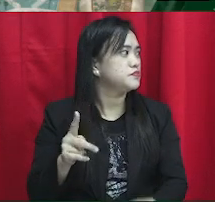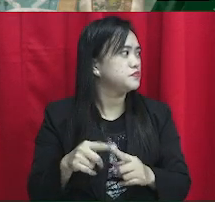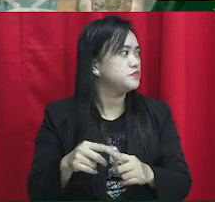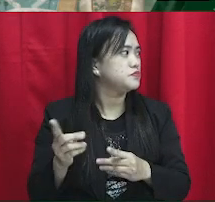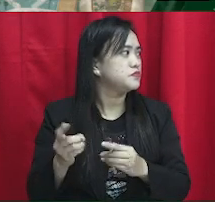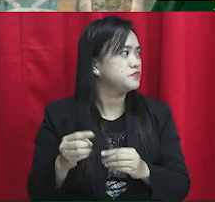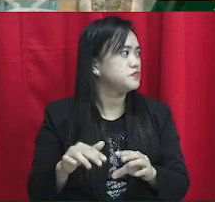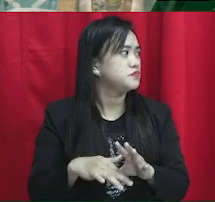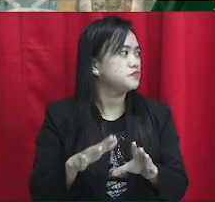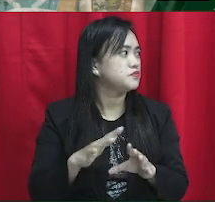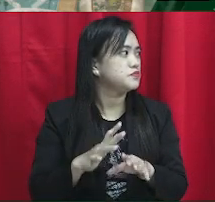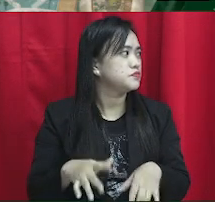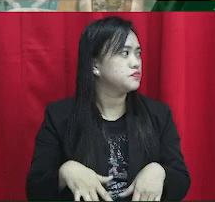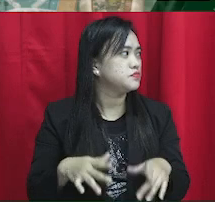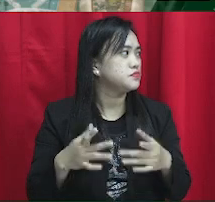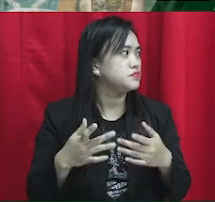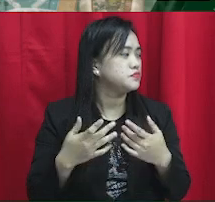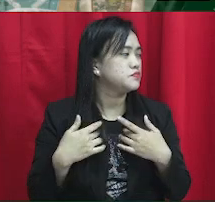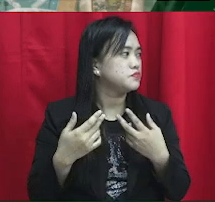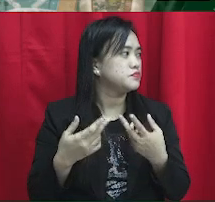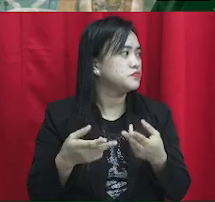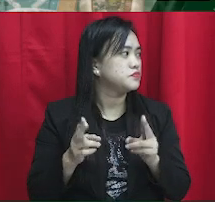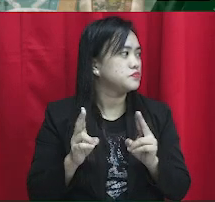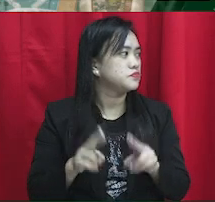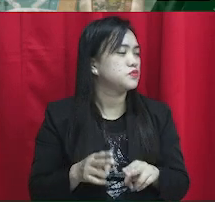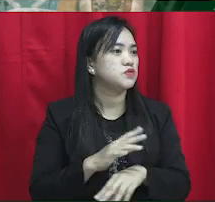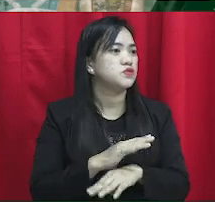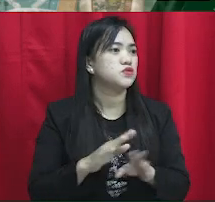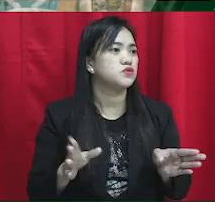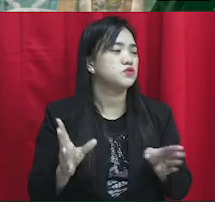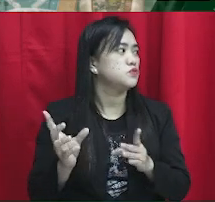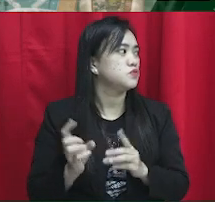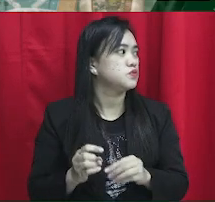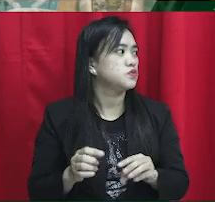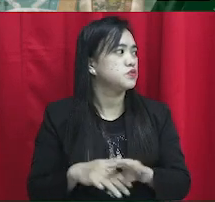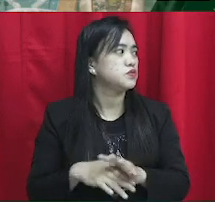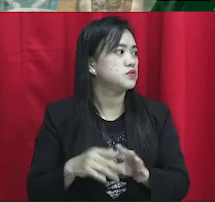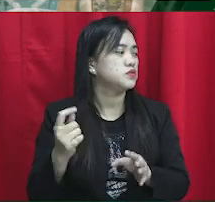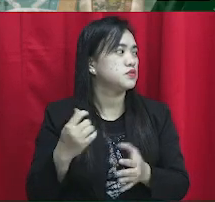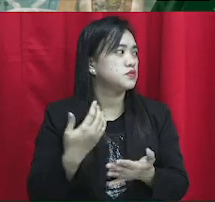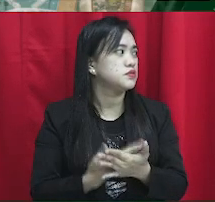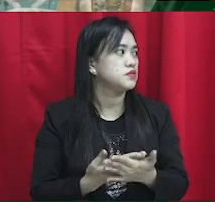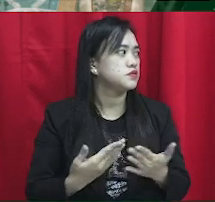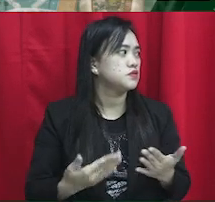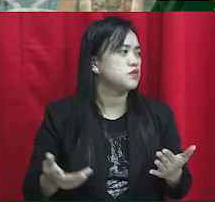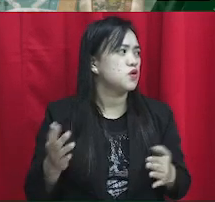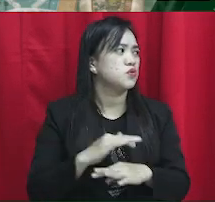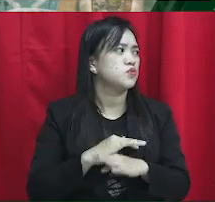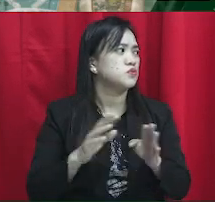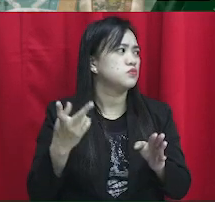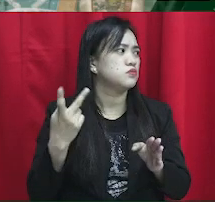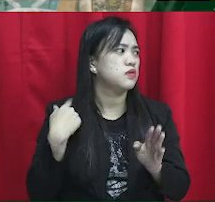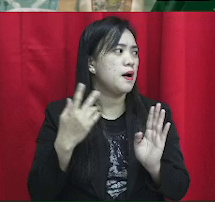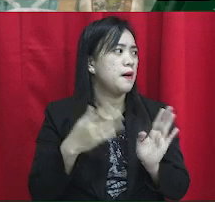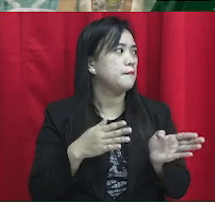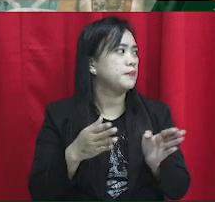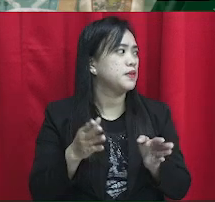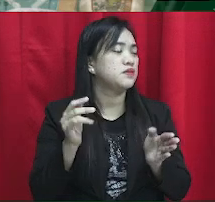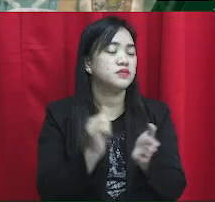kapasidad. Yeah, that's right. Huwag tayong gagawa, huwag tayong plano pa lang. Huwag na tayong magplano na beyond our